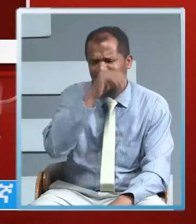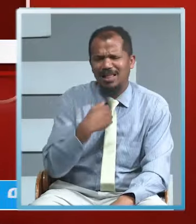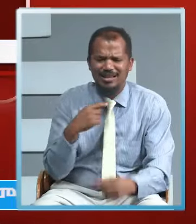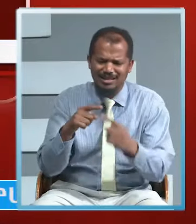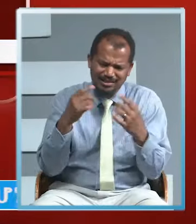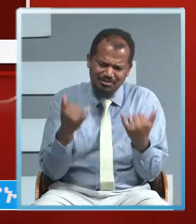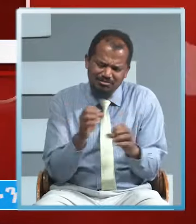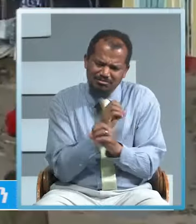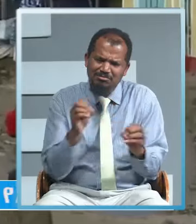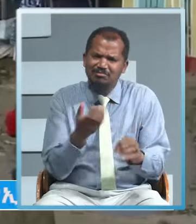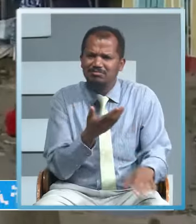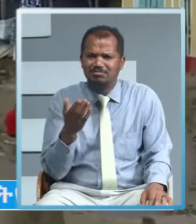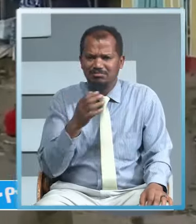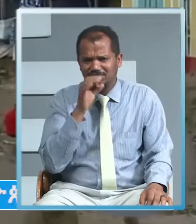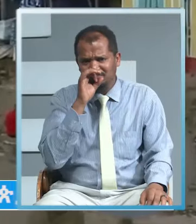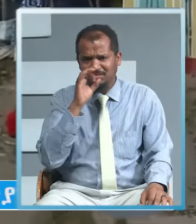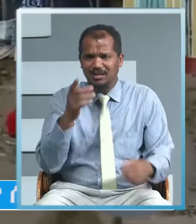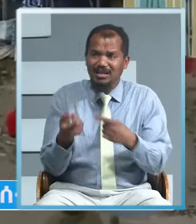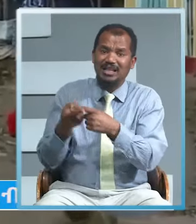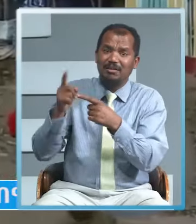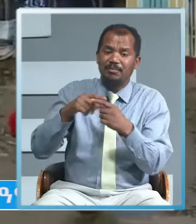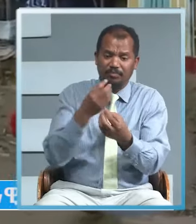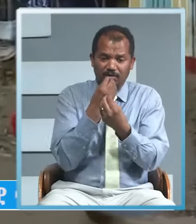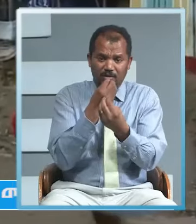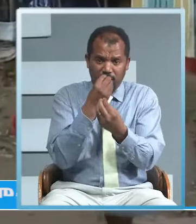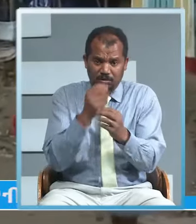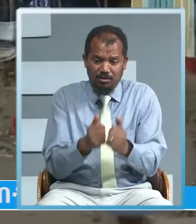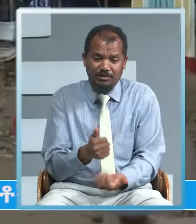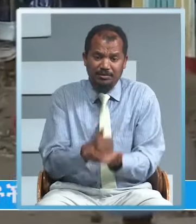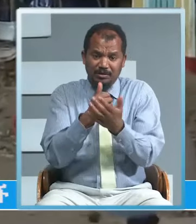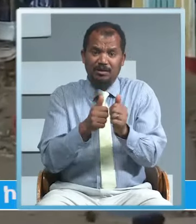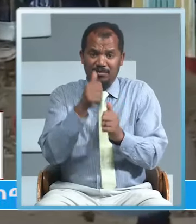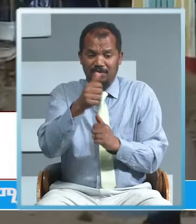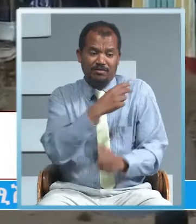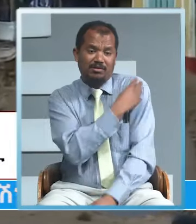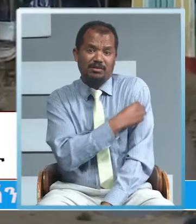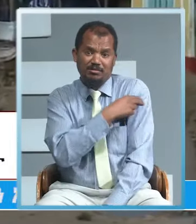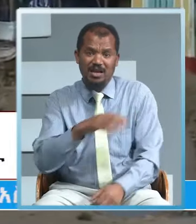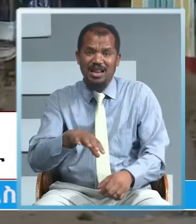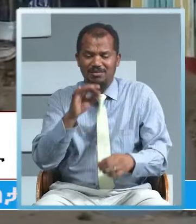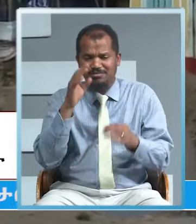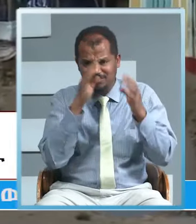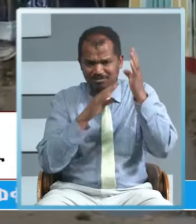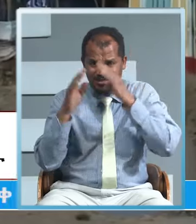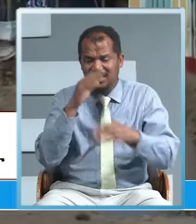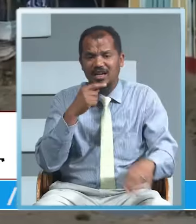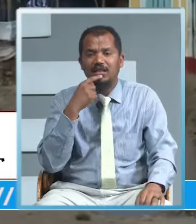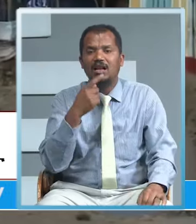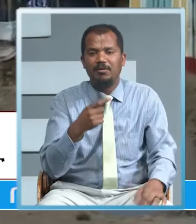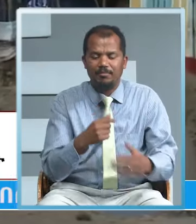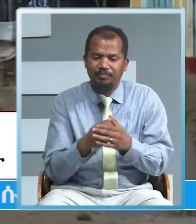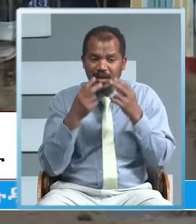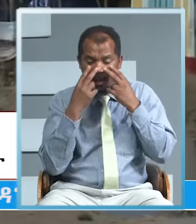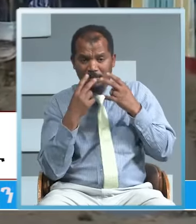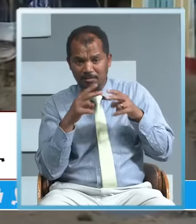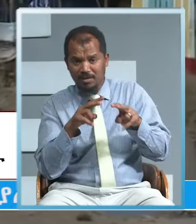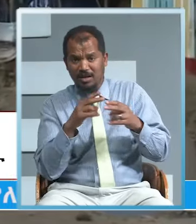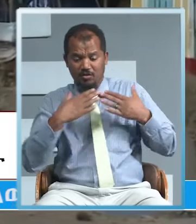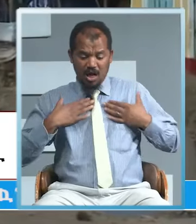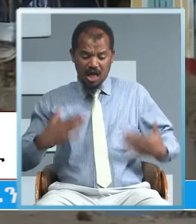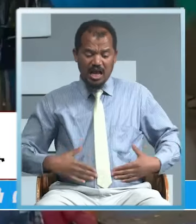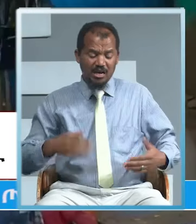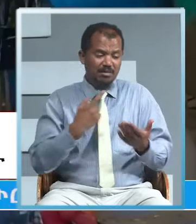እኛ እስካሁን ምንም ነገር የለንም። ተመላሾቹ ከምግብ እርዳታ ባሻገር ሕክምና ለማግኘት መቸገራቸውን አውስተዋል። የሚመለከተው